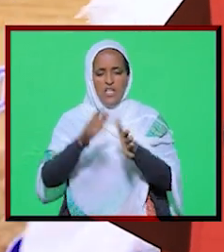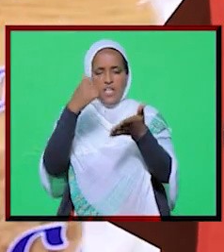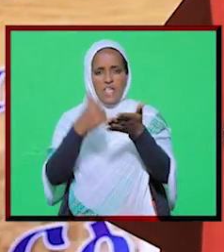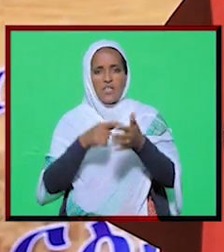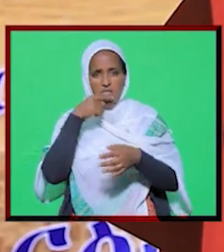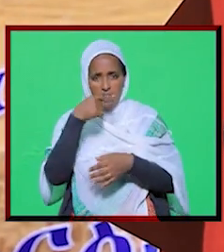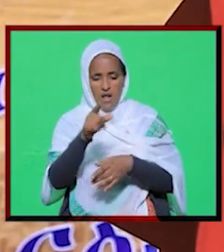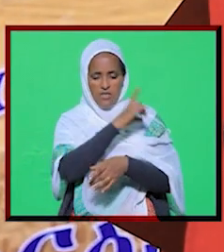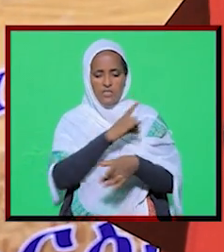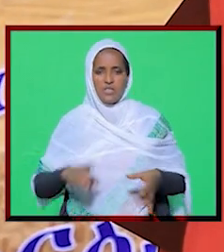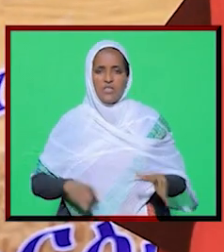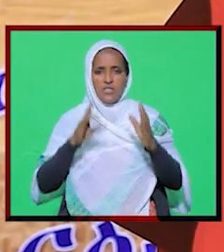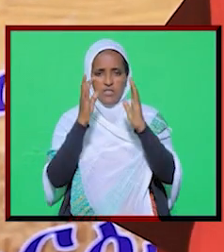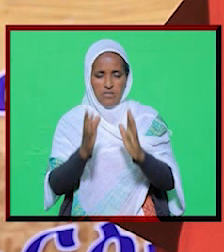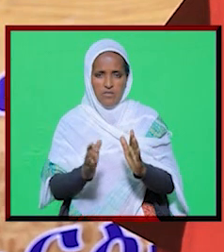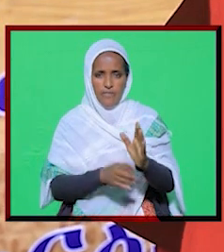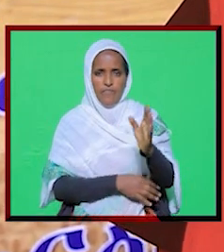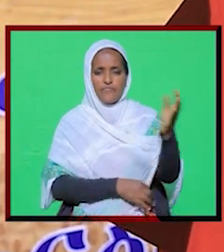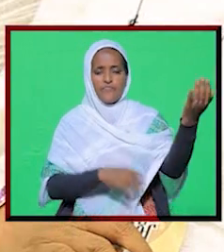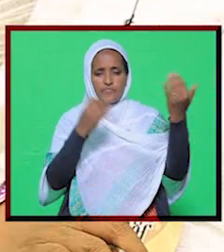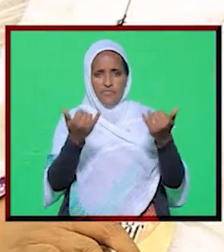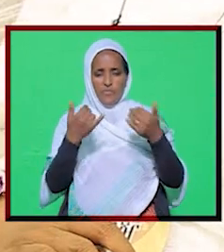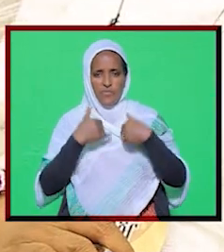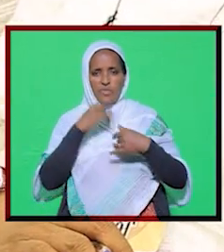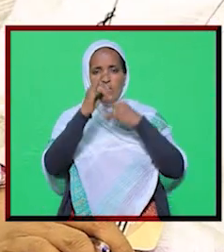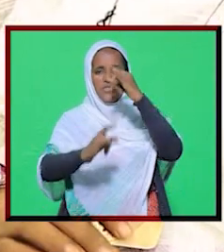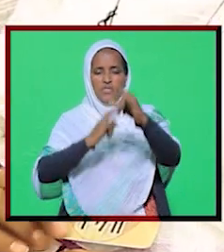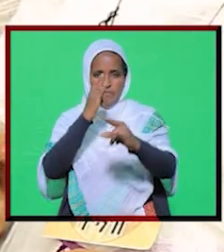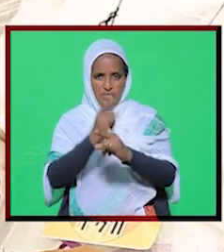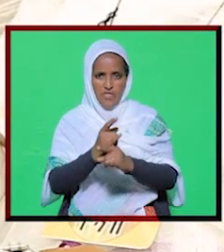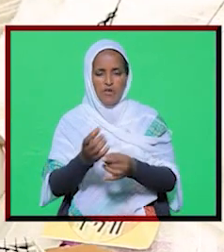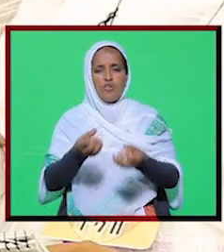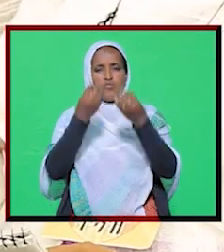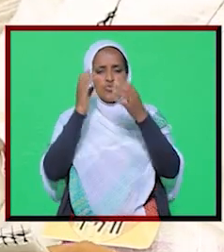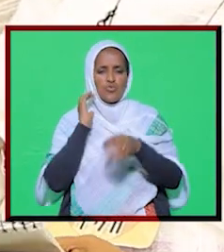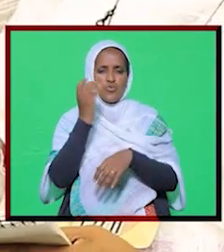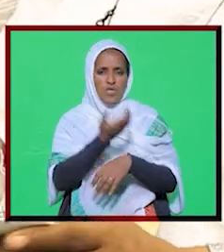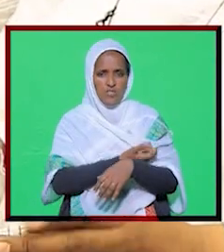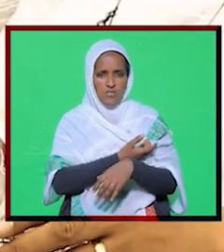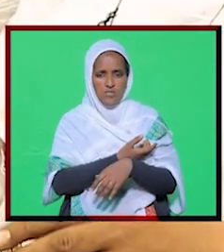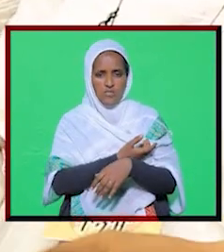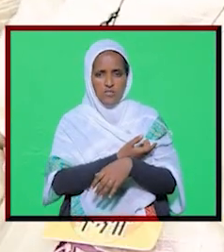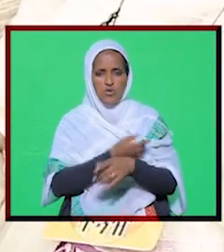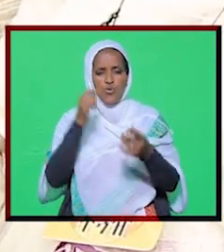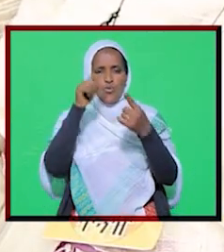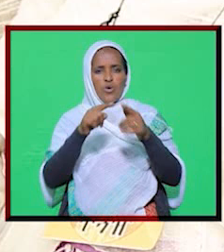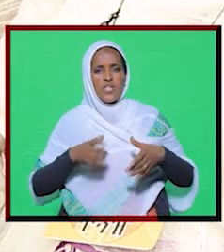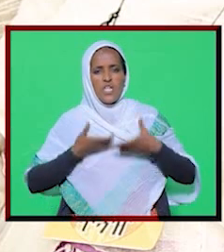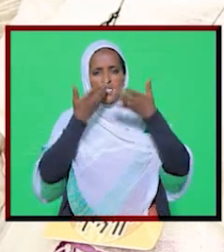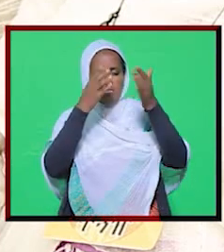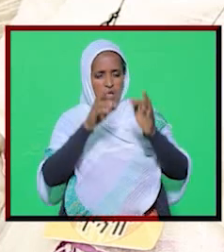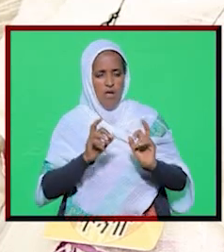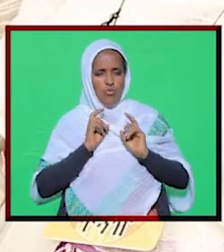ይህንን ካልን ምእመናን አሁን ባለንበት ዘመን ብዙዎቻችን ወደ ንስሐ